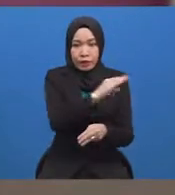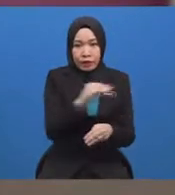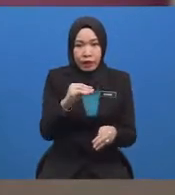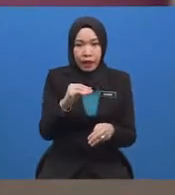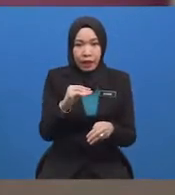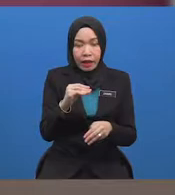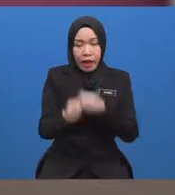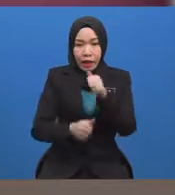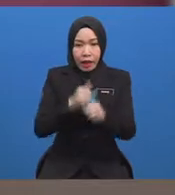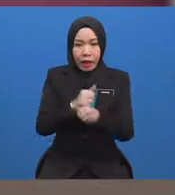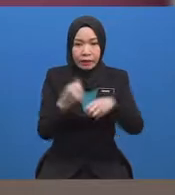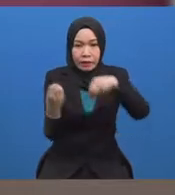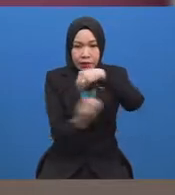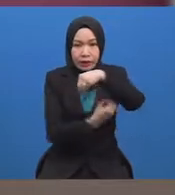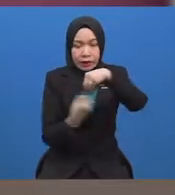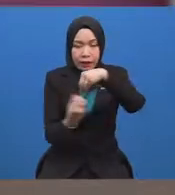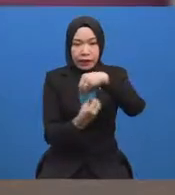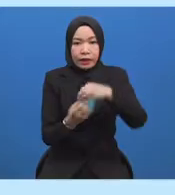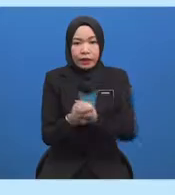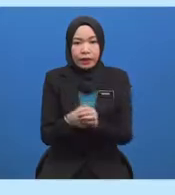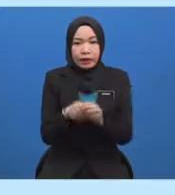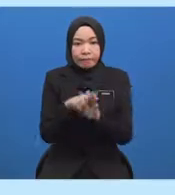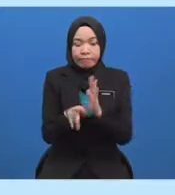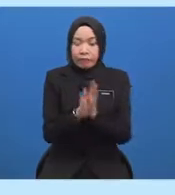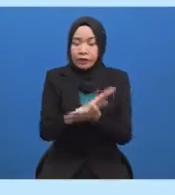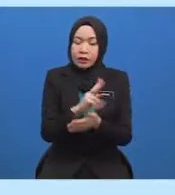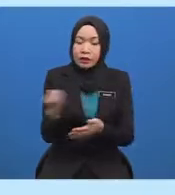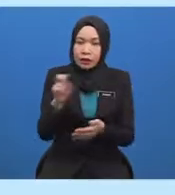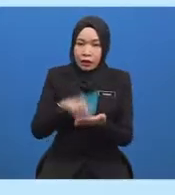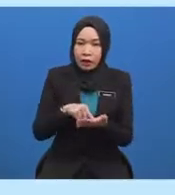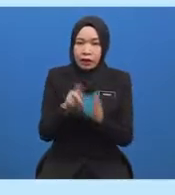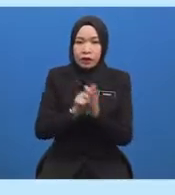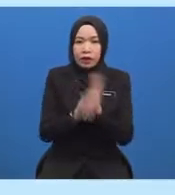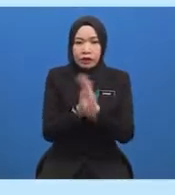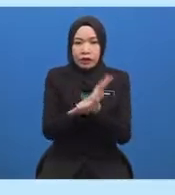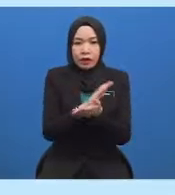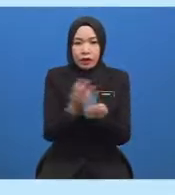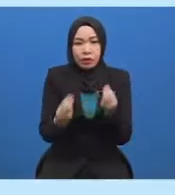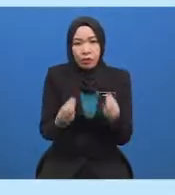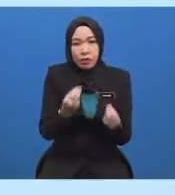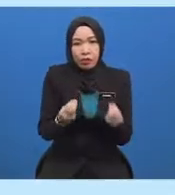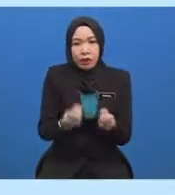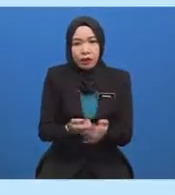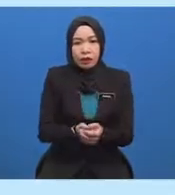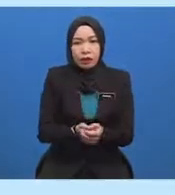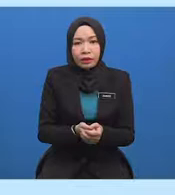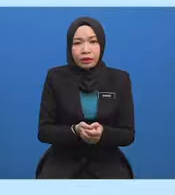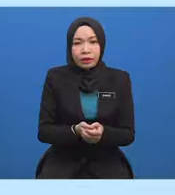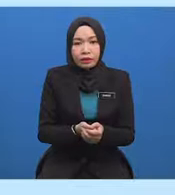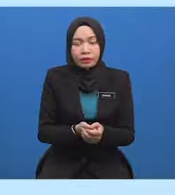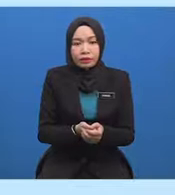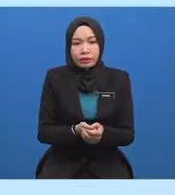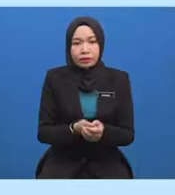keadaan ini berlaku mungkin karena contracte yang mengejar masa serta cube